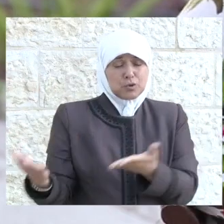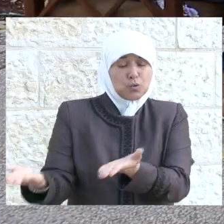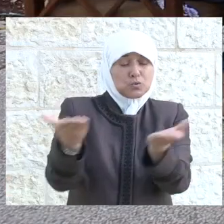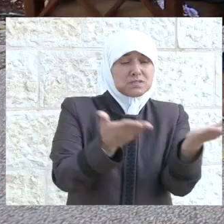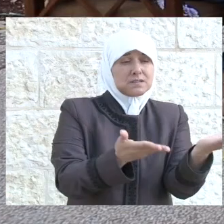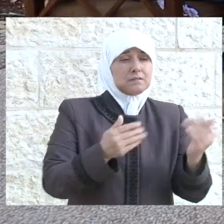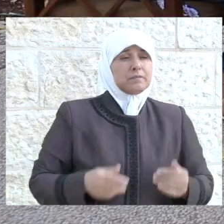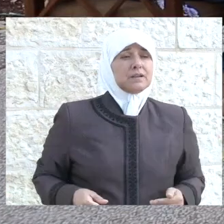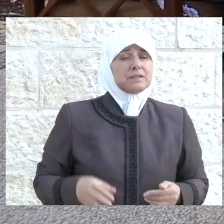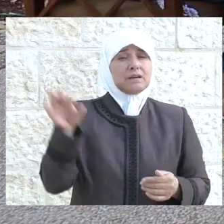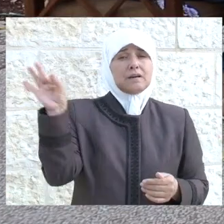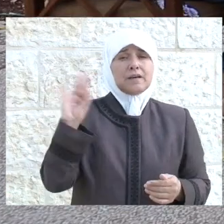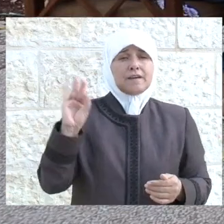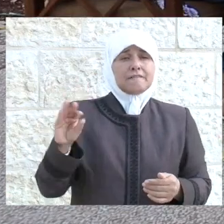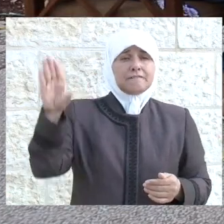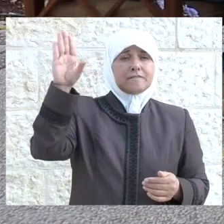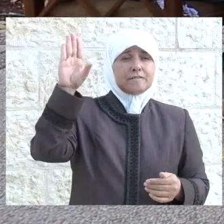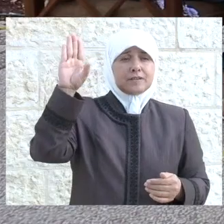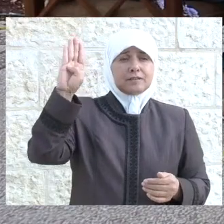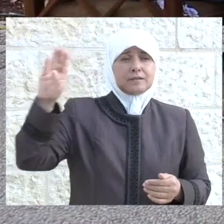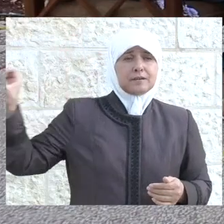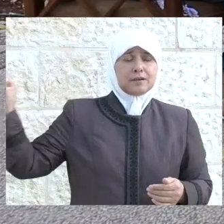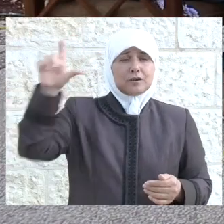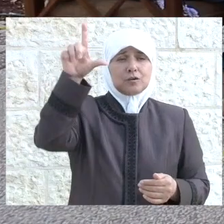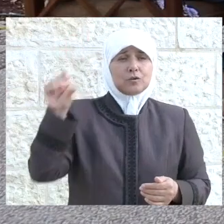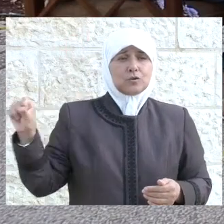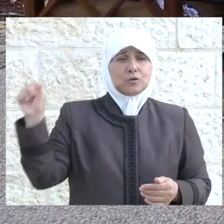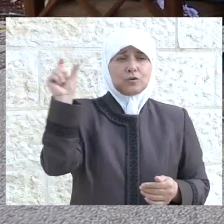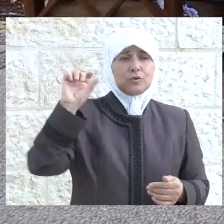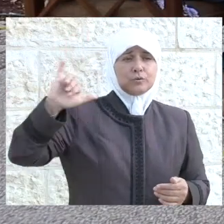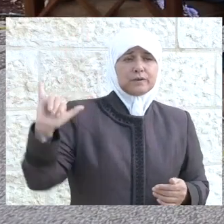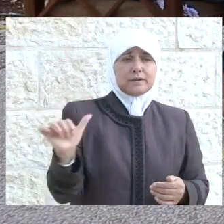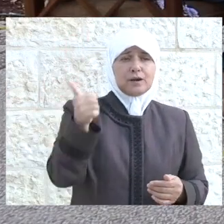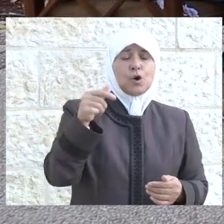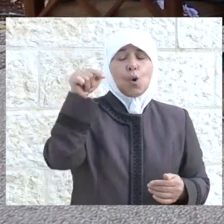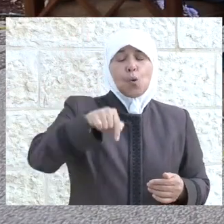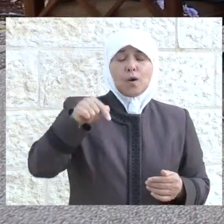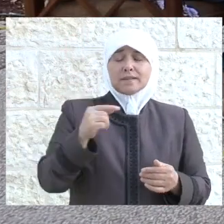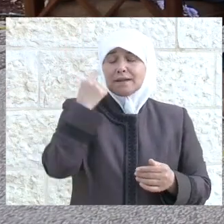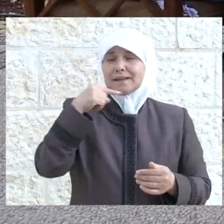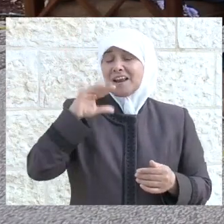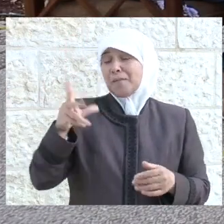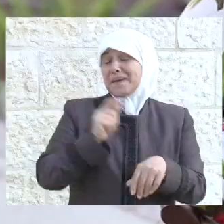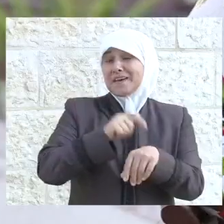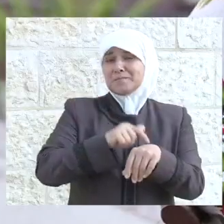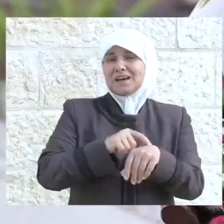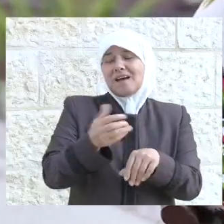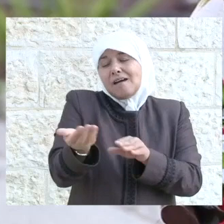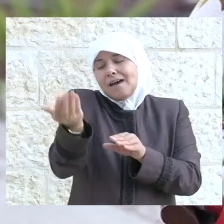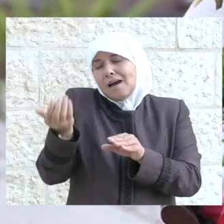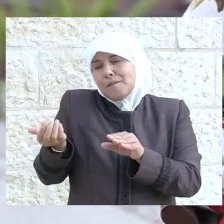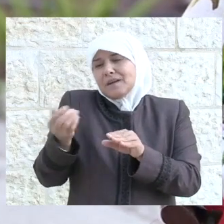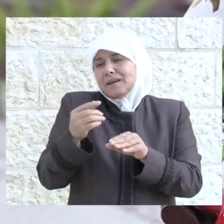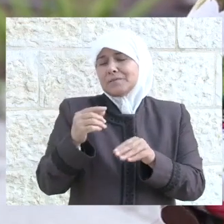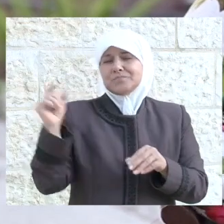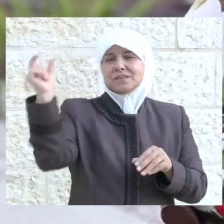في بولونيا ودعمتني. أي فترة صار هذا الحكي؟ قبل شهرين. جديد. كجديد في